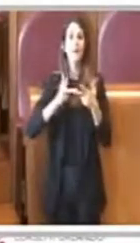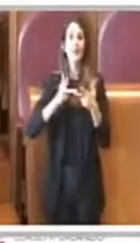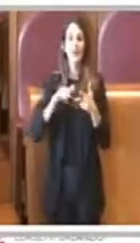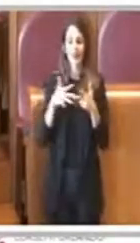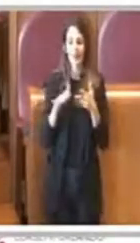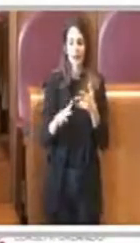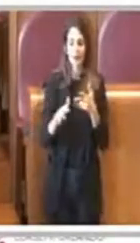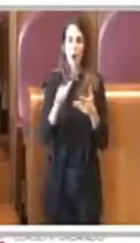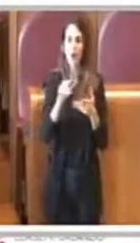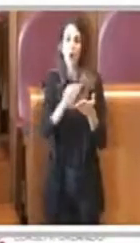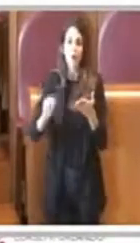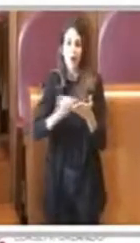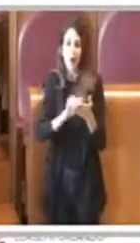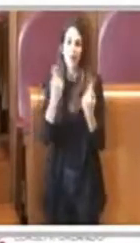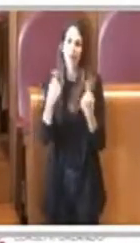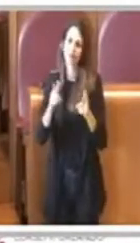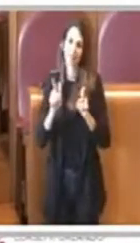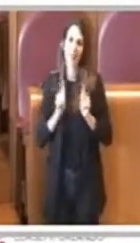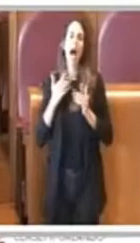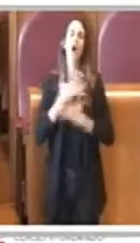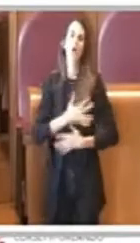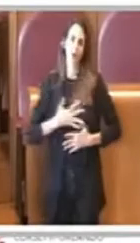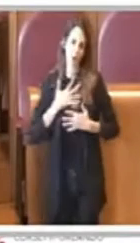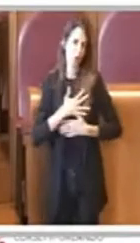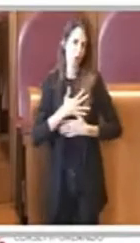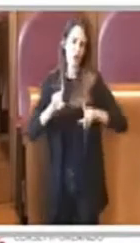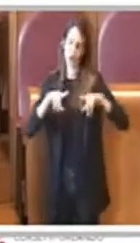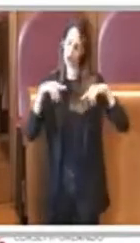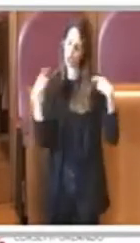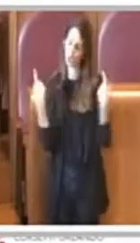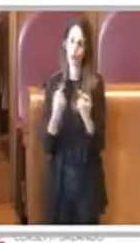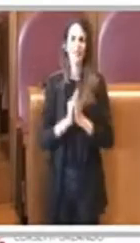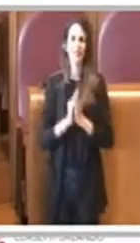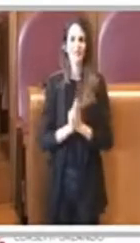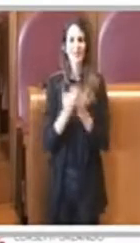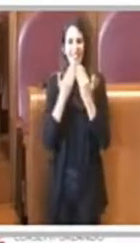e quindi è motivo di soddisfazione per tutti noi. Grazie Presidente.